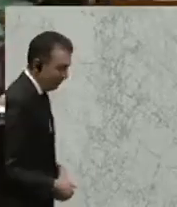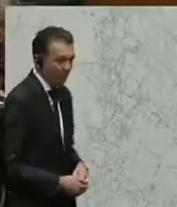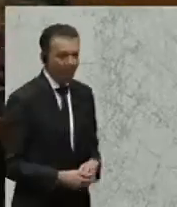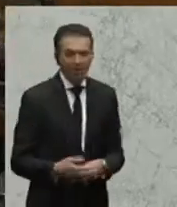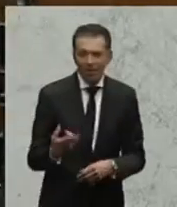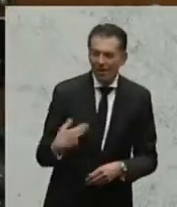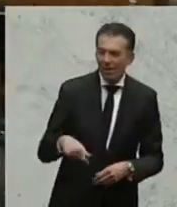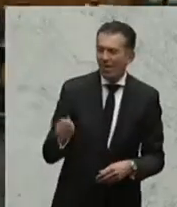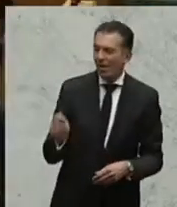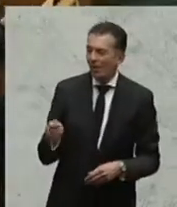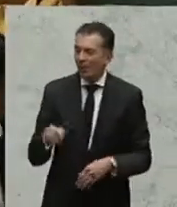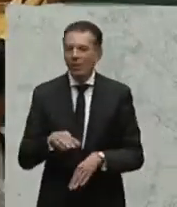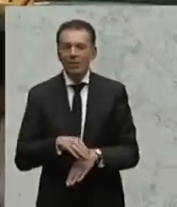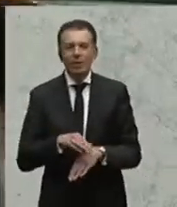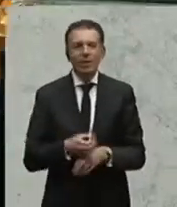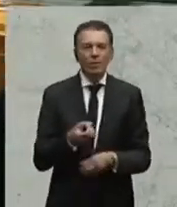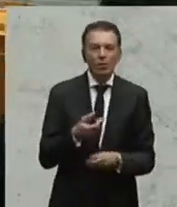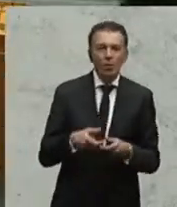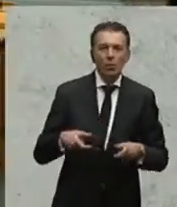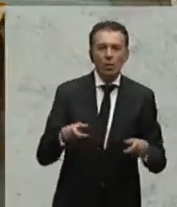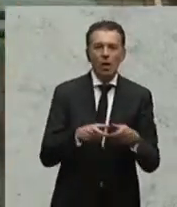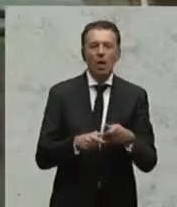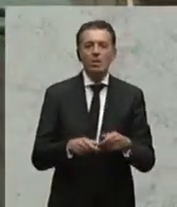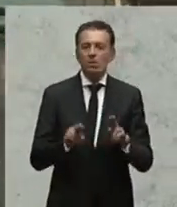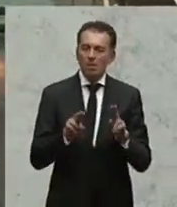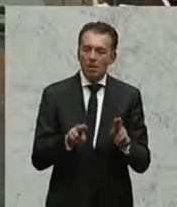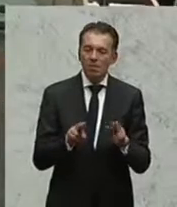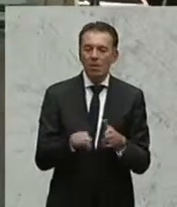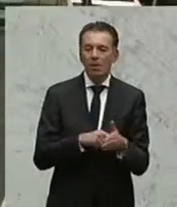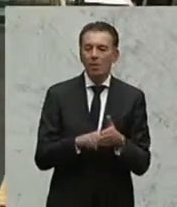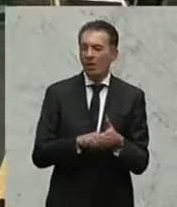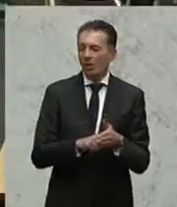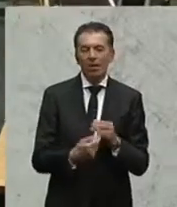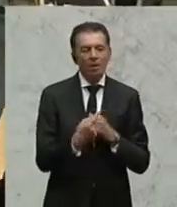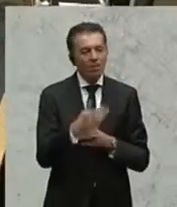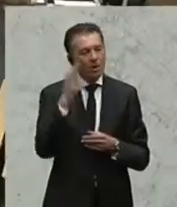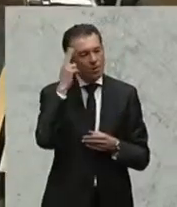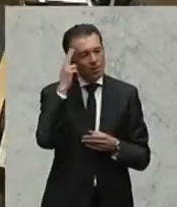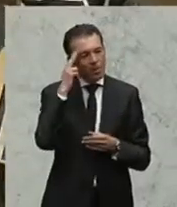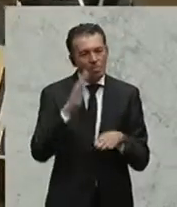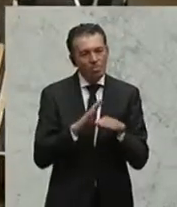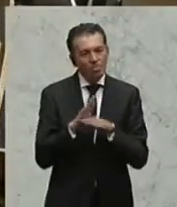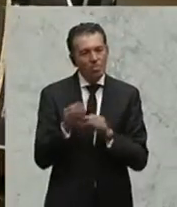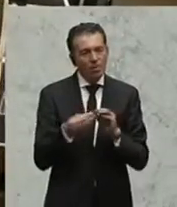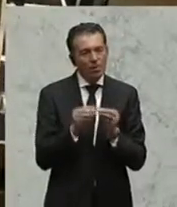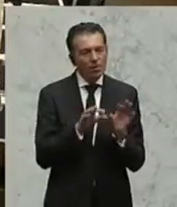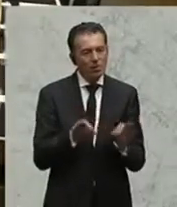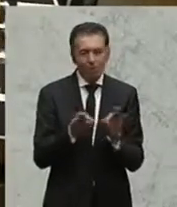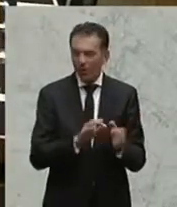Und als nächster Redner mit einer tatsächlichen Berichtigung, also da scheint sich die FPÖ an etwas zu stoßen, Walter